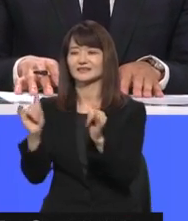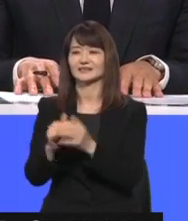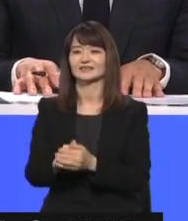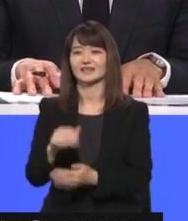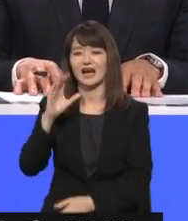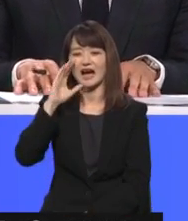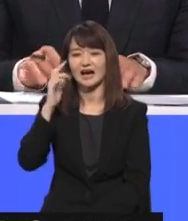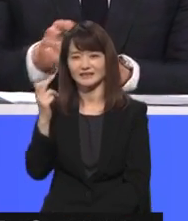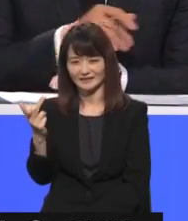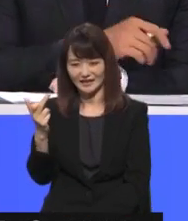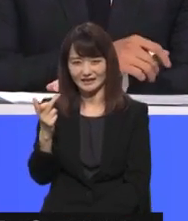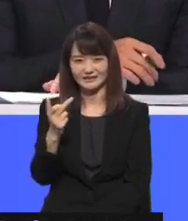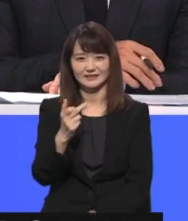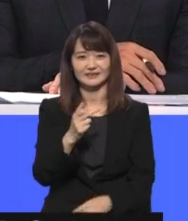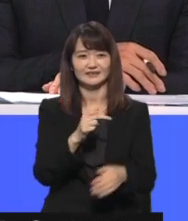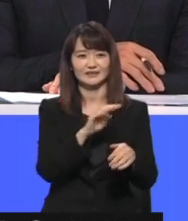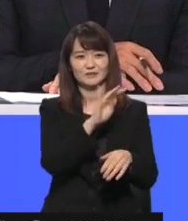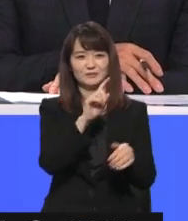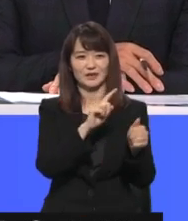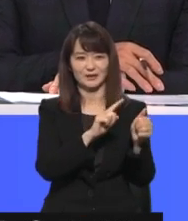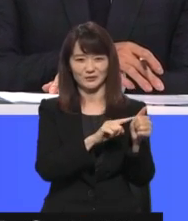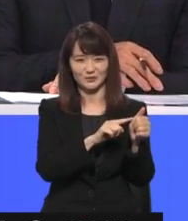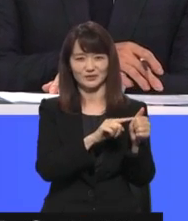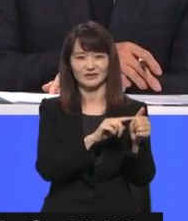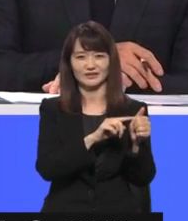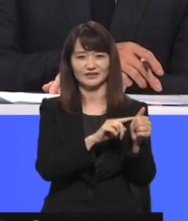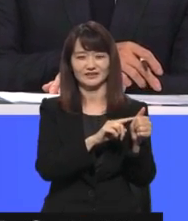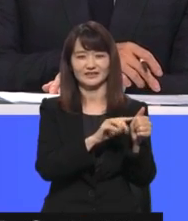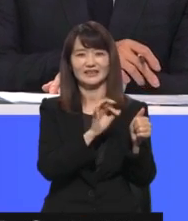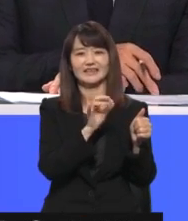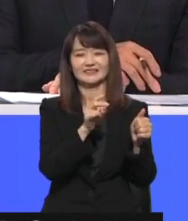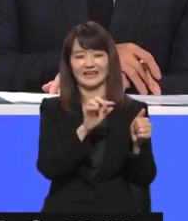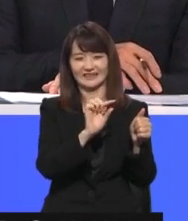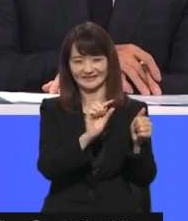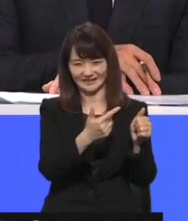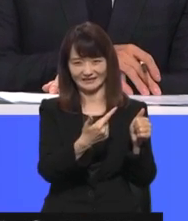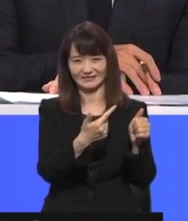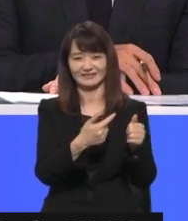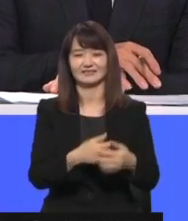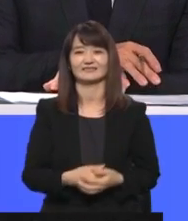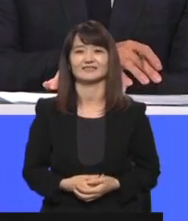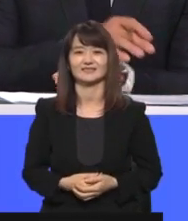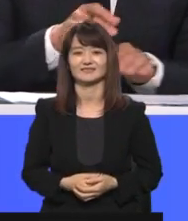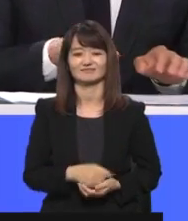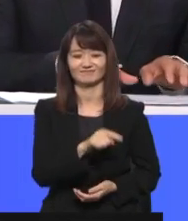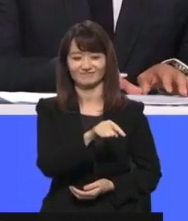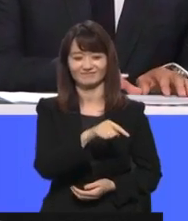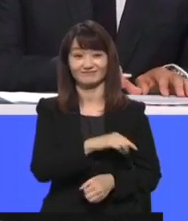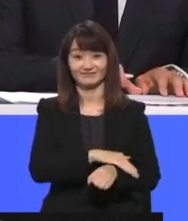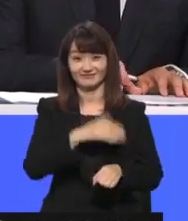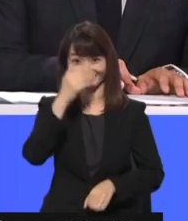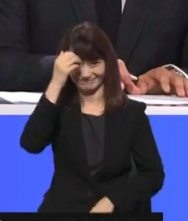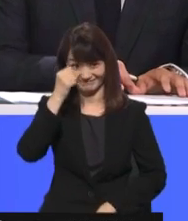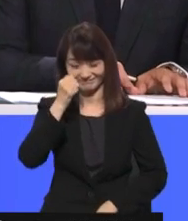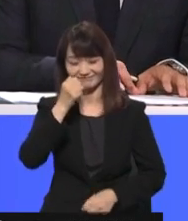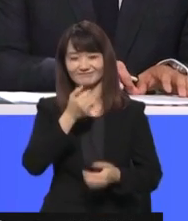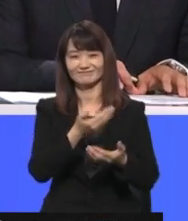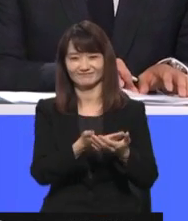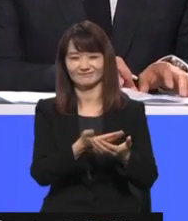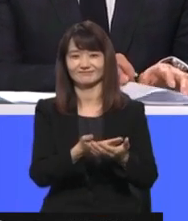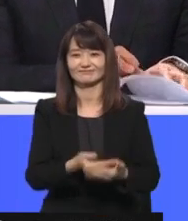아산 예 예 산이고 예사 에 이렇습니다 예 예상 분들 참조하시기 바랍니다 아 아 아